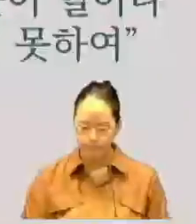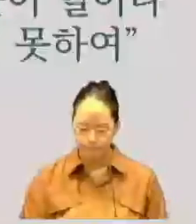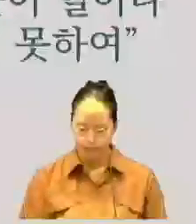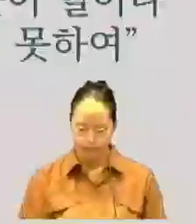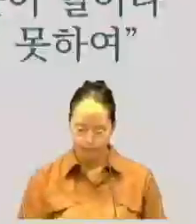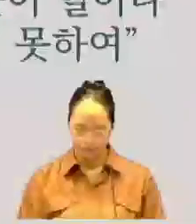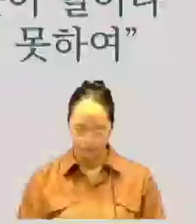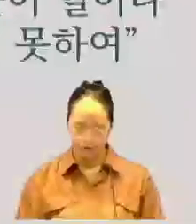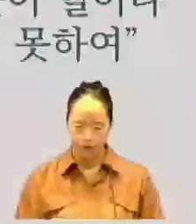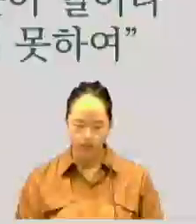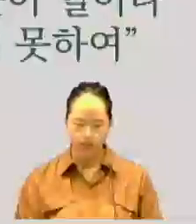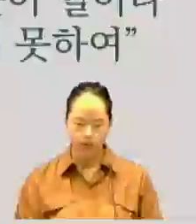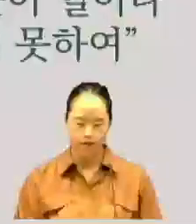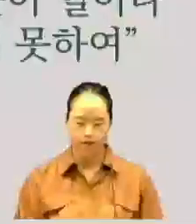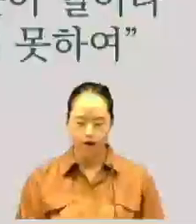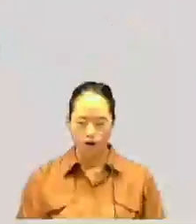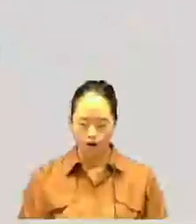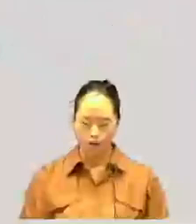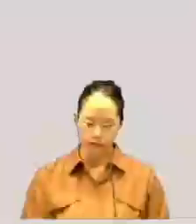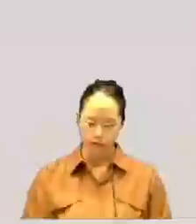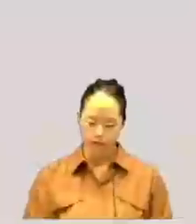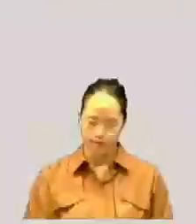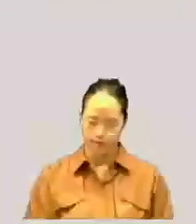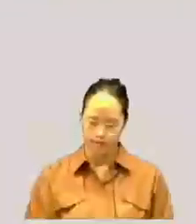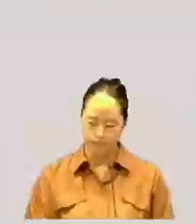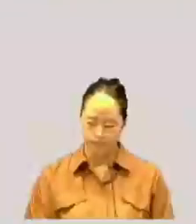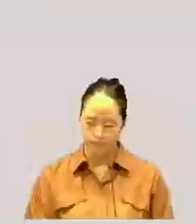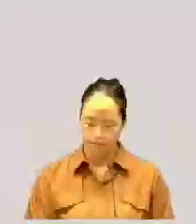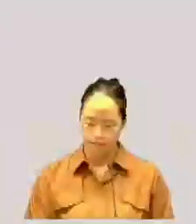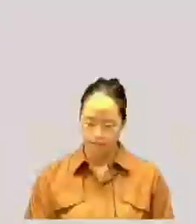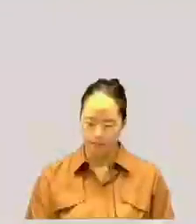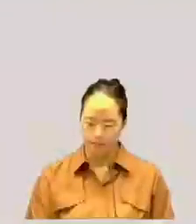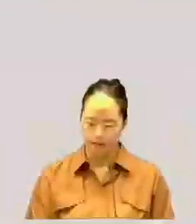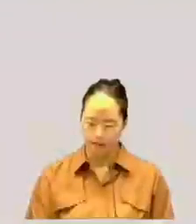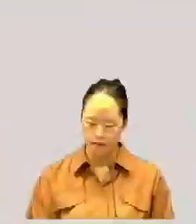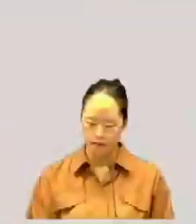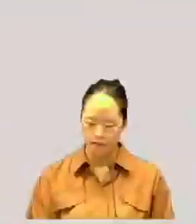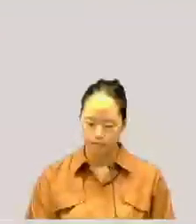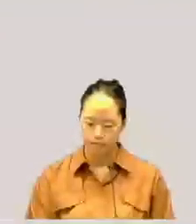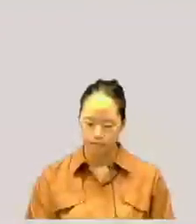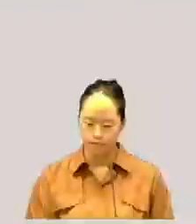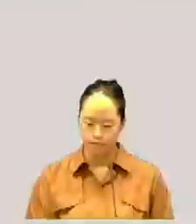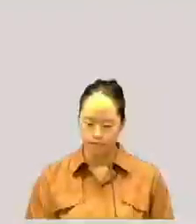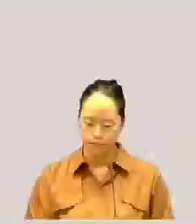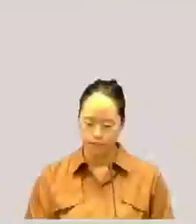是真实的呢？这个斯蒂凡呢在这里辩论